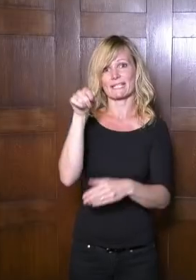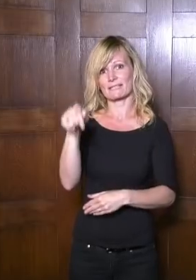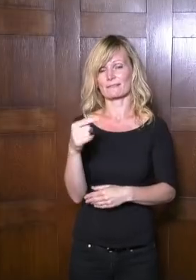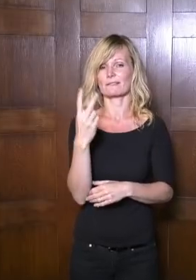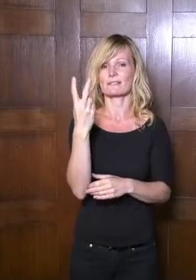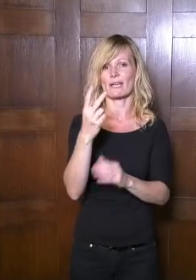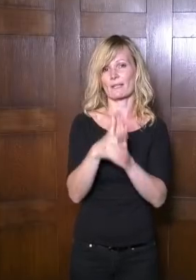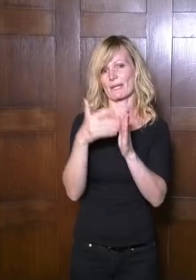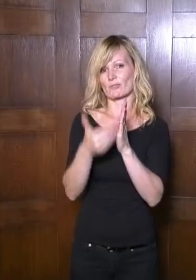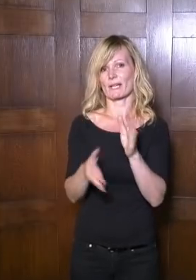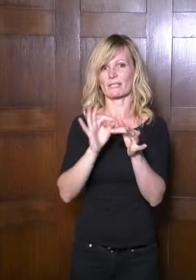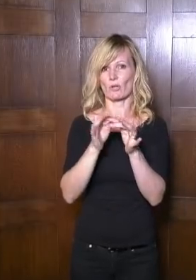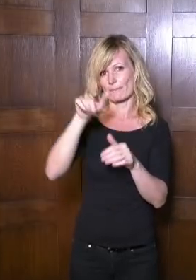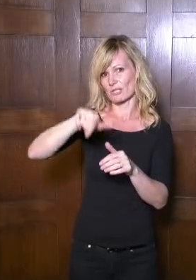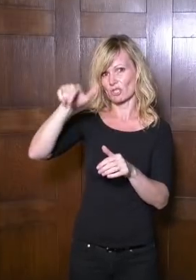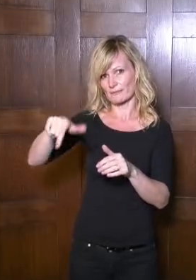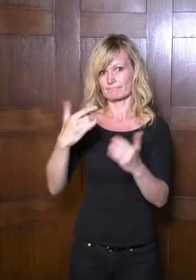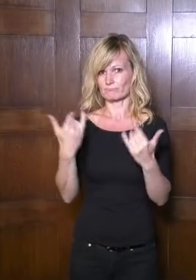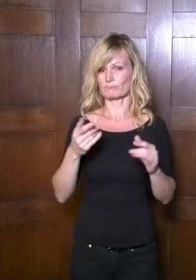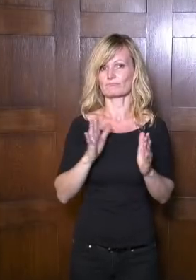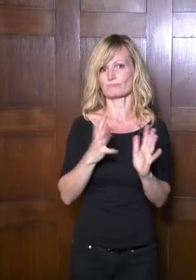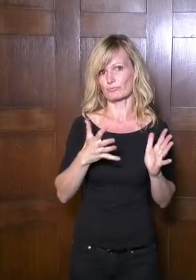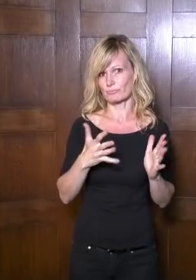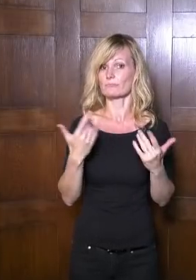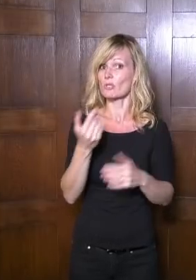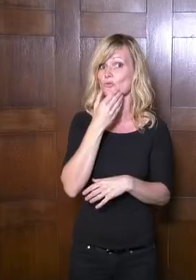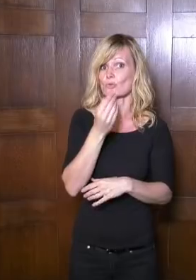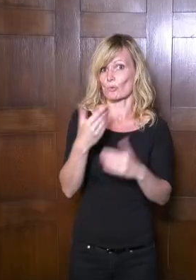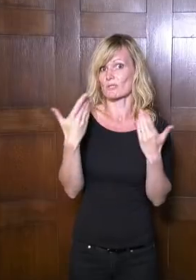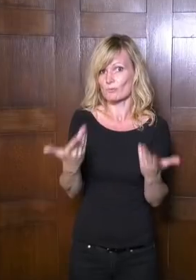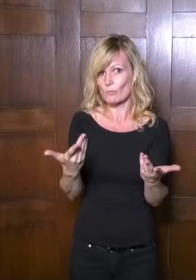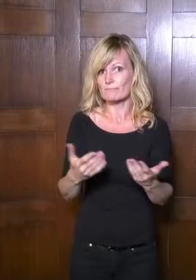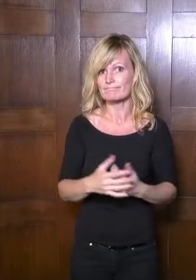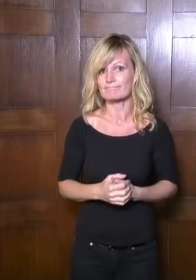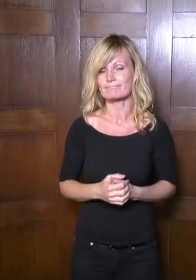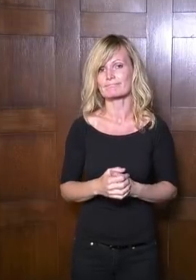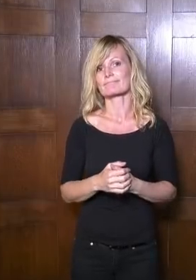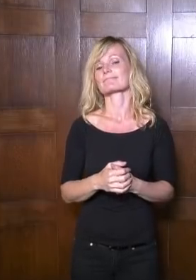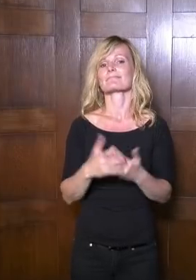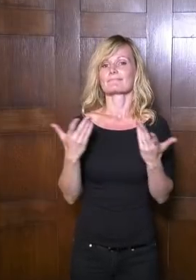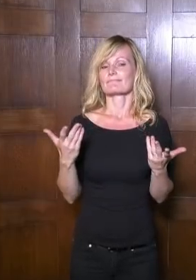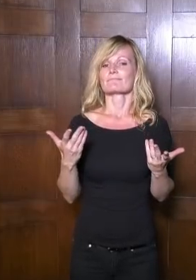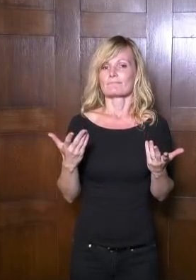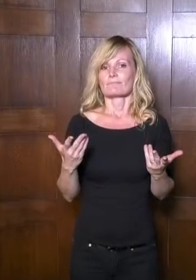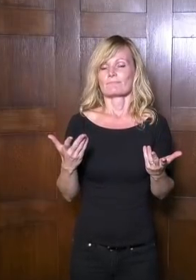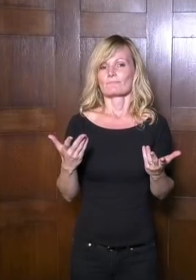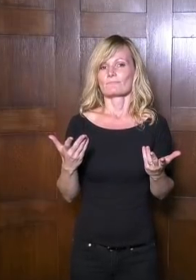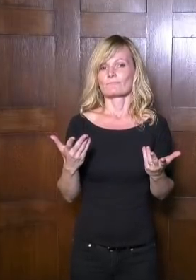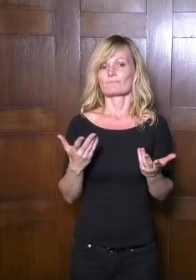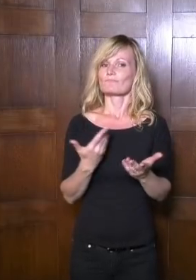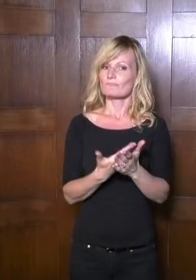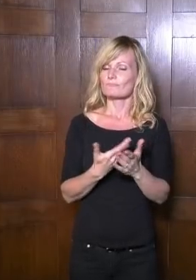zwei Gebärdendolmetscherinnen am Werk. Das ist schön, dass das so ist, und